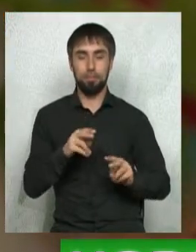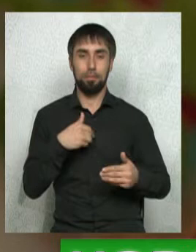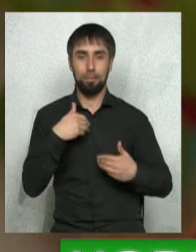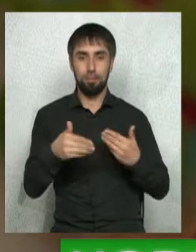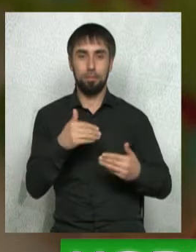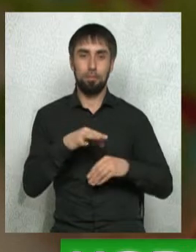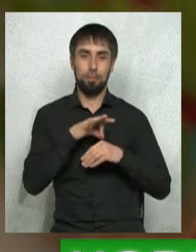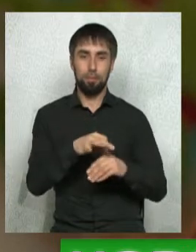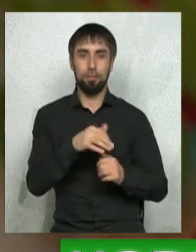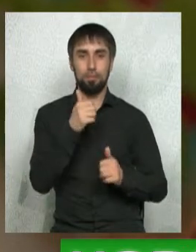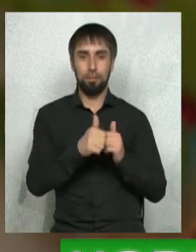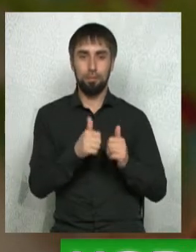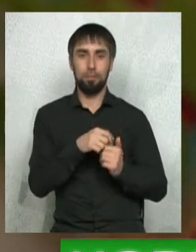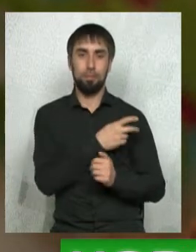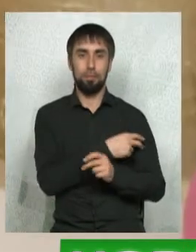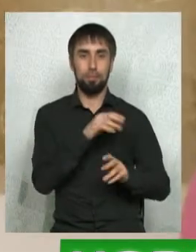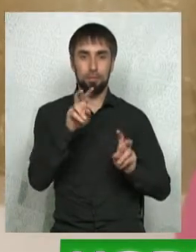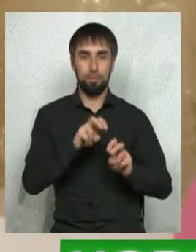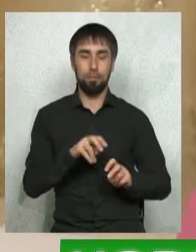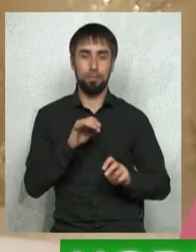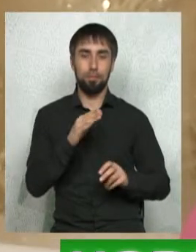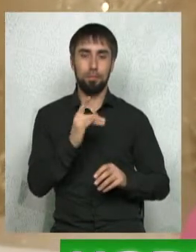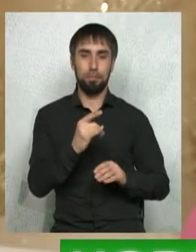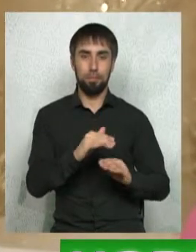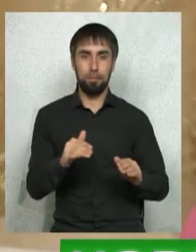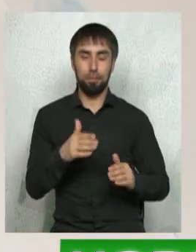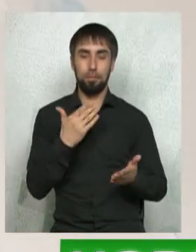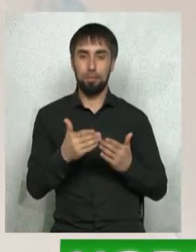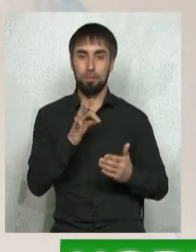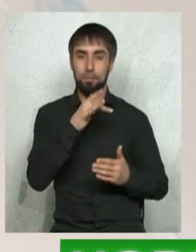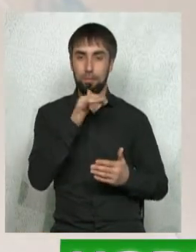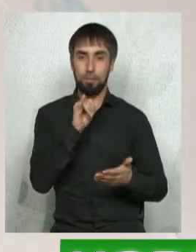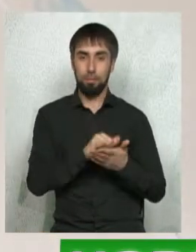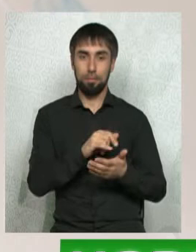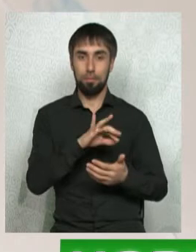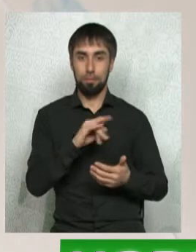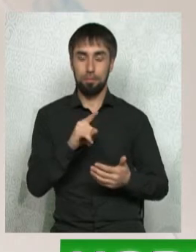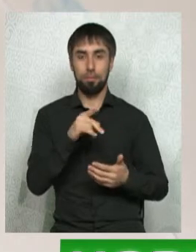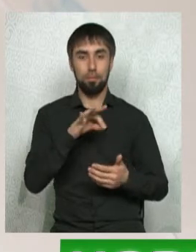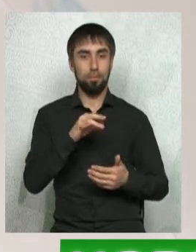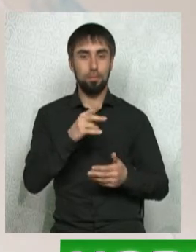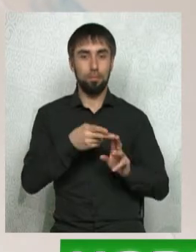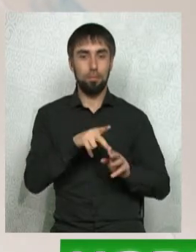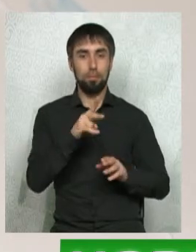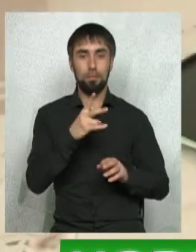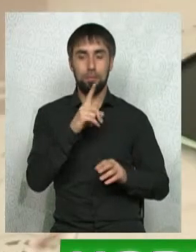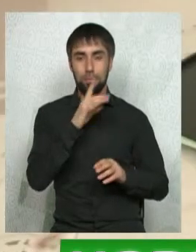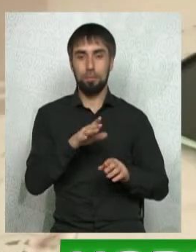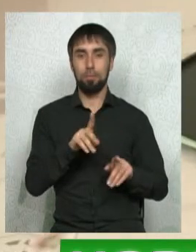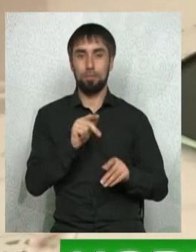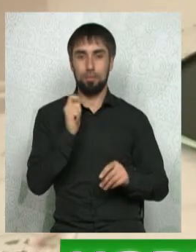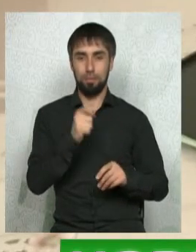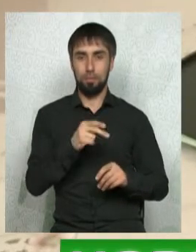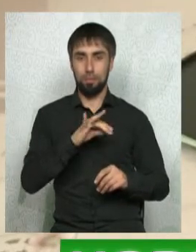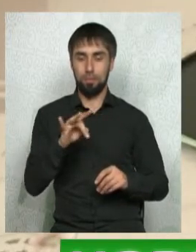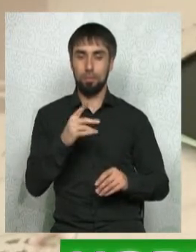рекомендуют проводить регулярный медосмотр и обследование малышей. Если вовремя поставить диагноз, то он не будет звучать для ребенка как приговор. Не